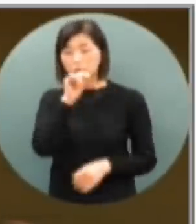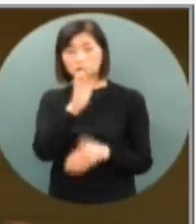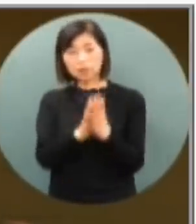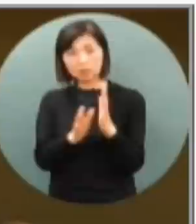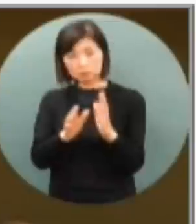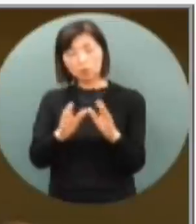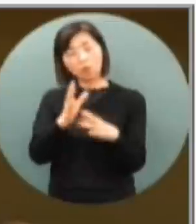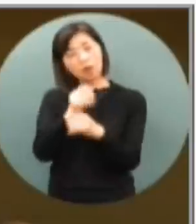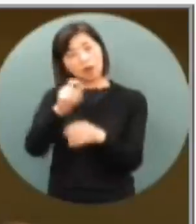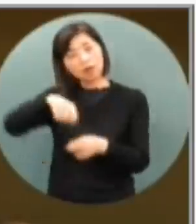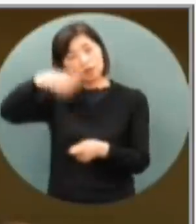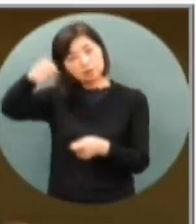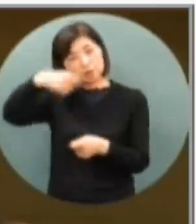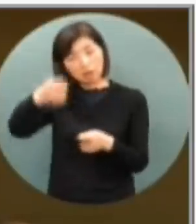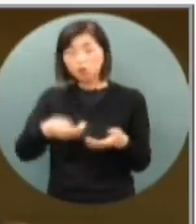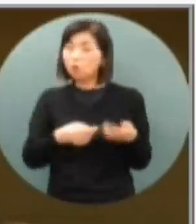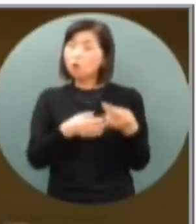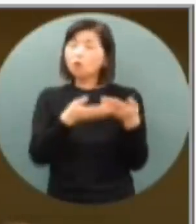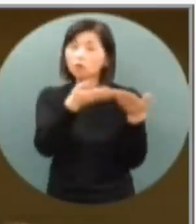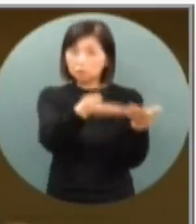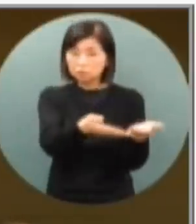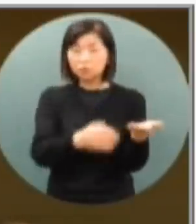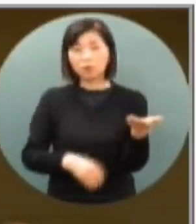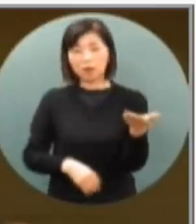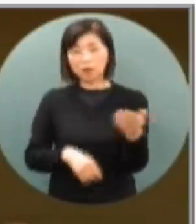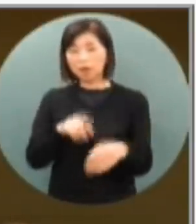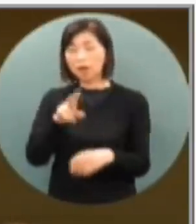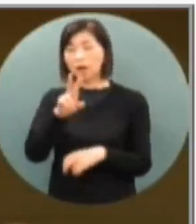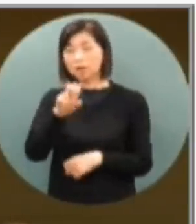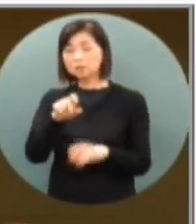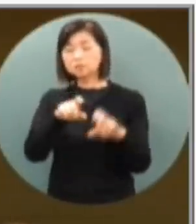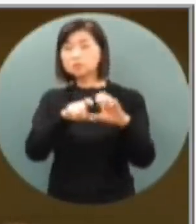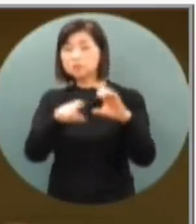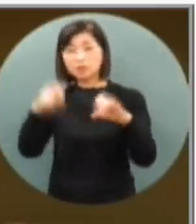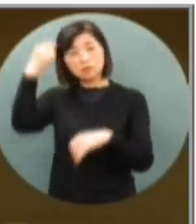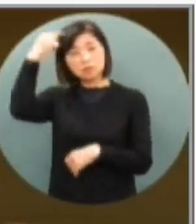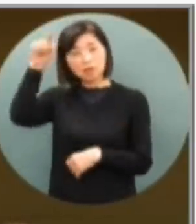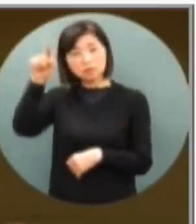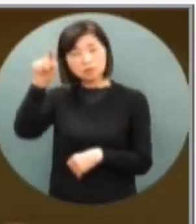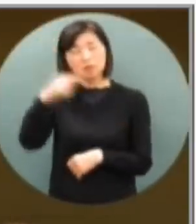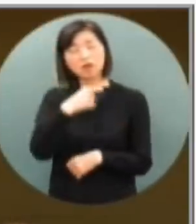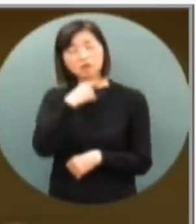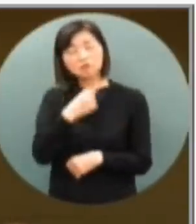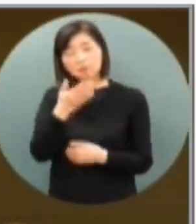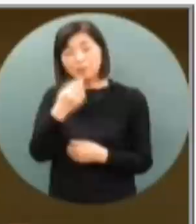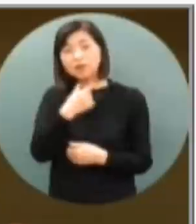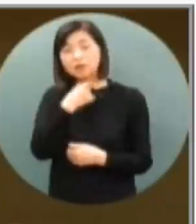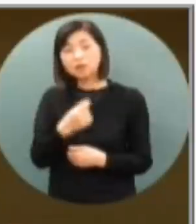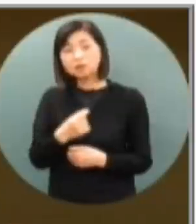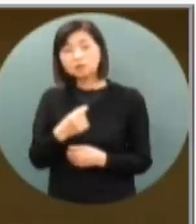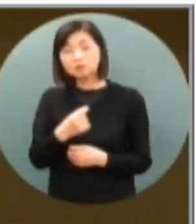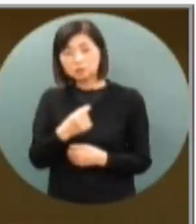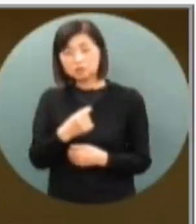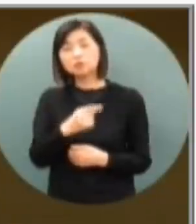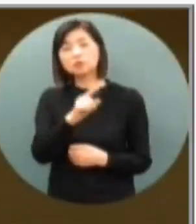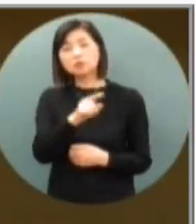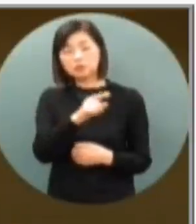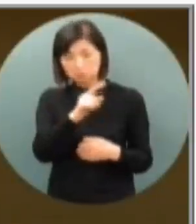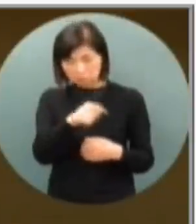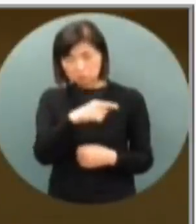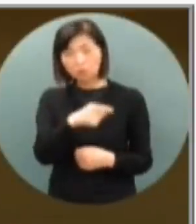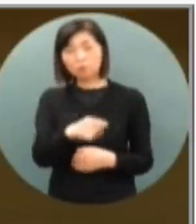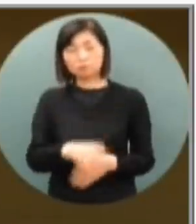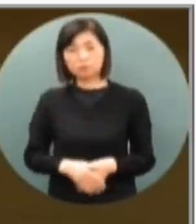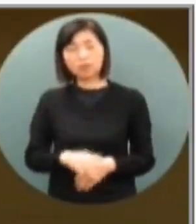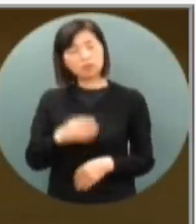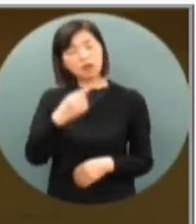ますとか、あるいは二十世紀梨がやはりお好きでですね食べたいとおっしゃる方、ただし歯がだんだん悪くなってきて梨自体が食べれない